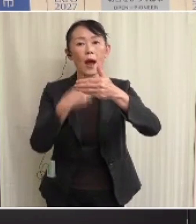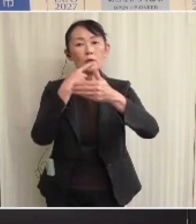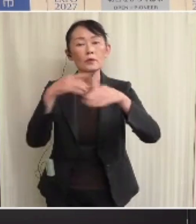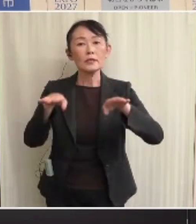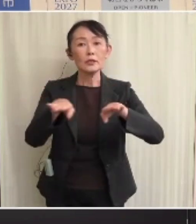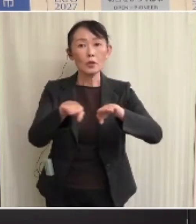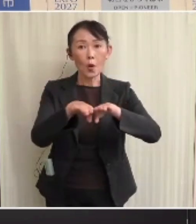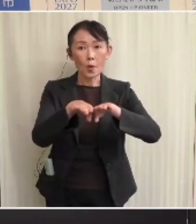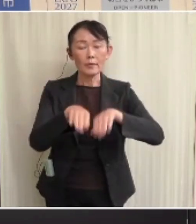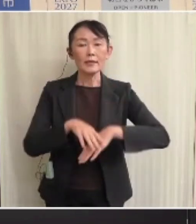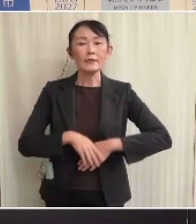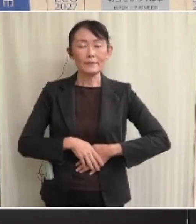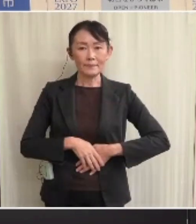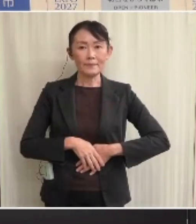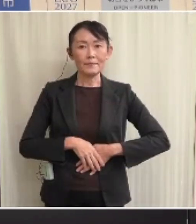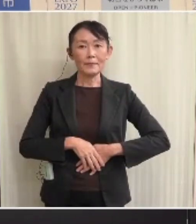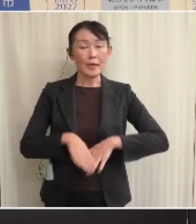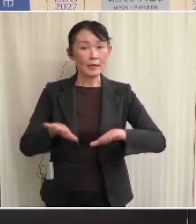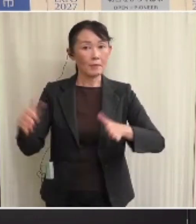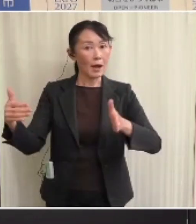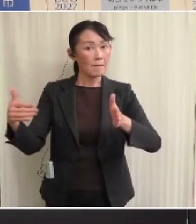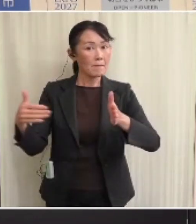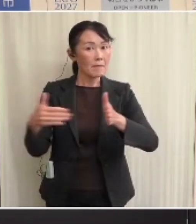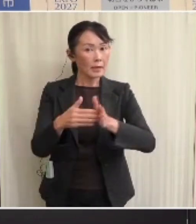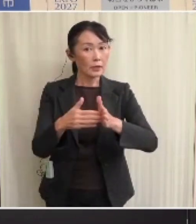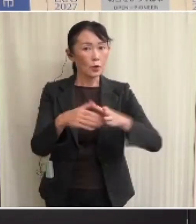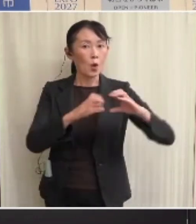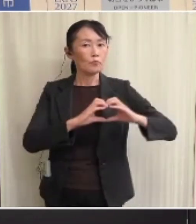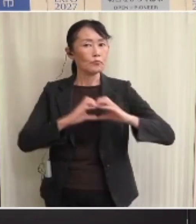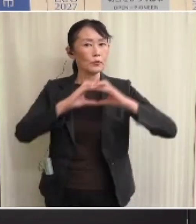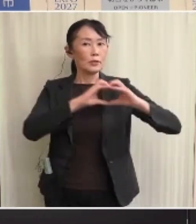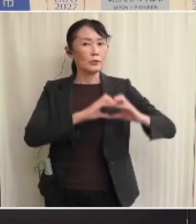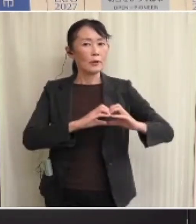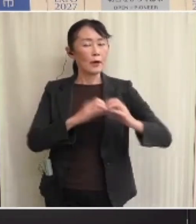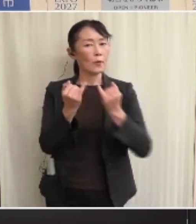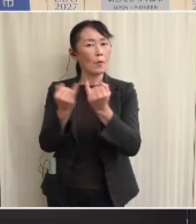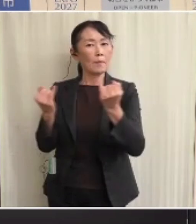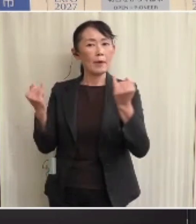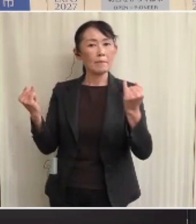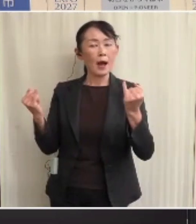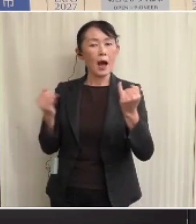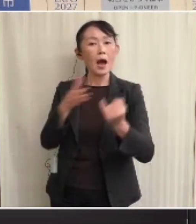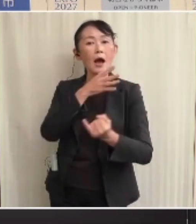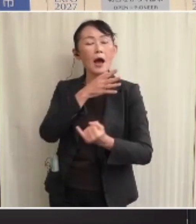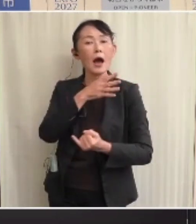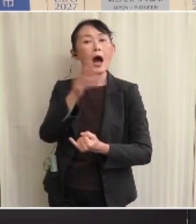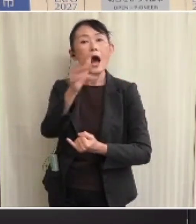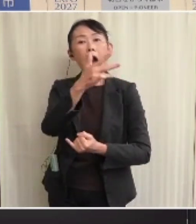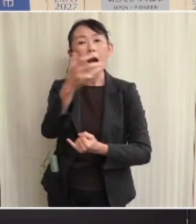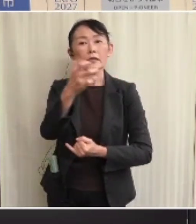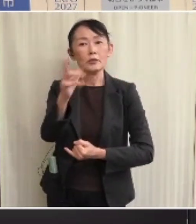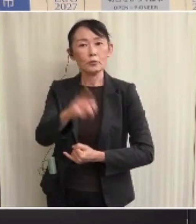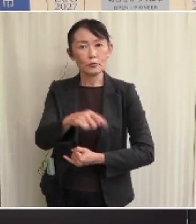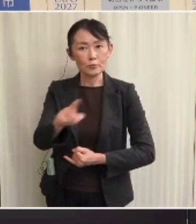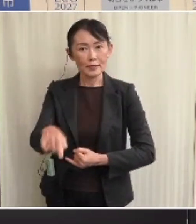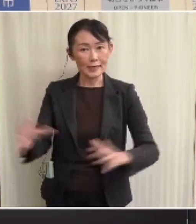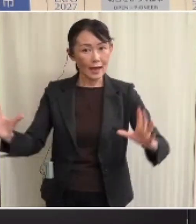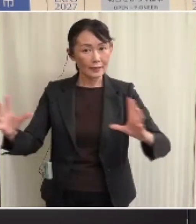日にですね、歴代の約80名のプリキュアに集まっていただい